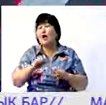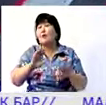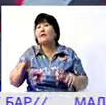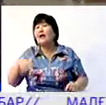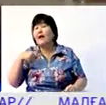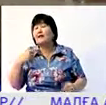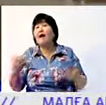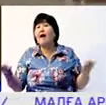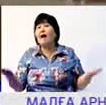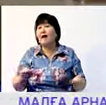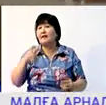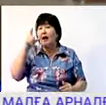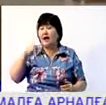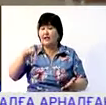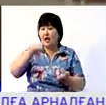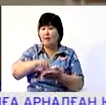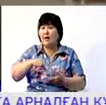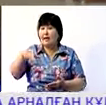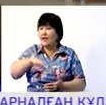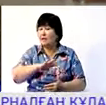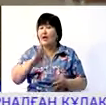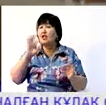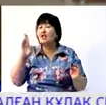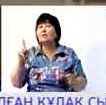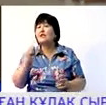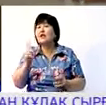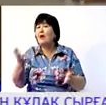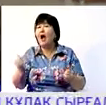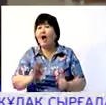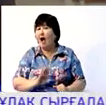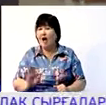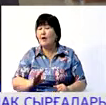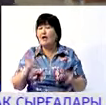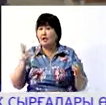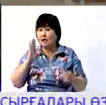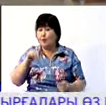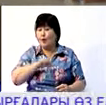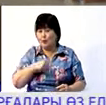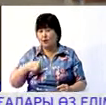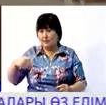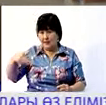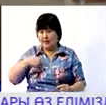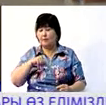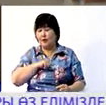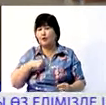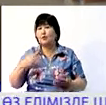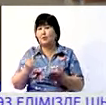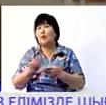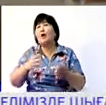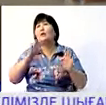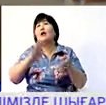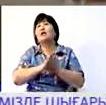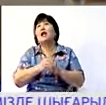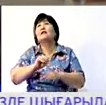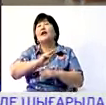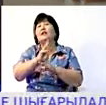айтып, қандай бір адам алдыңа келмесін, ешкімнен ештеңе алма, керек па өзіме кел, өзім тауып берем, барлық жағдай